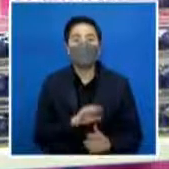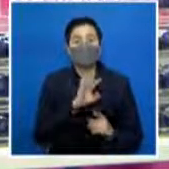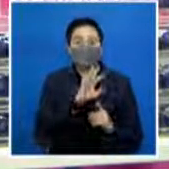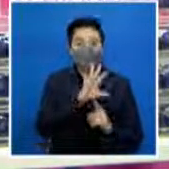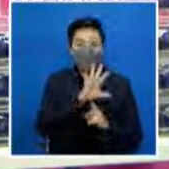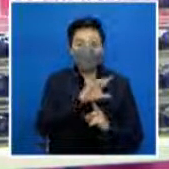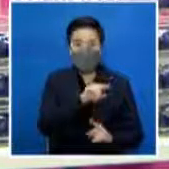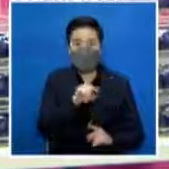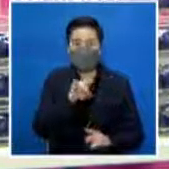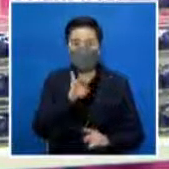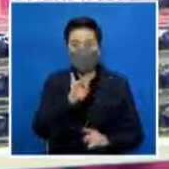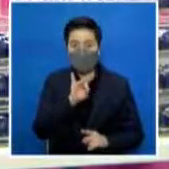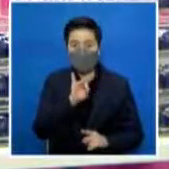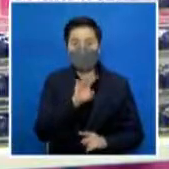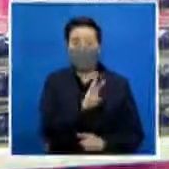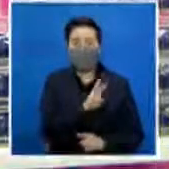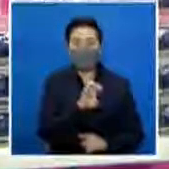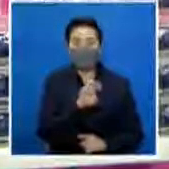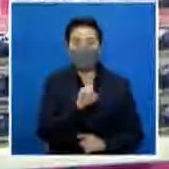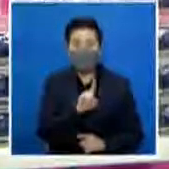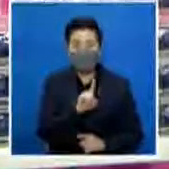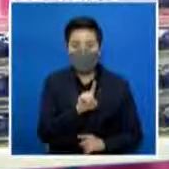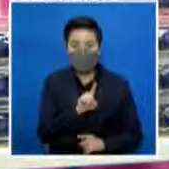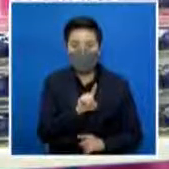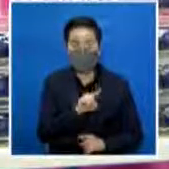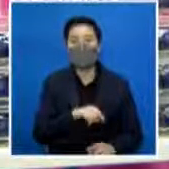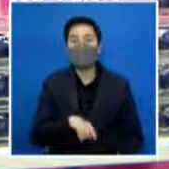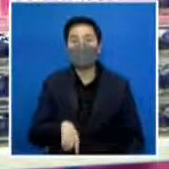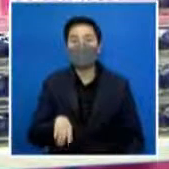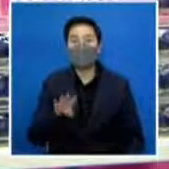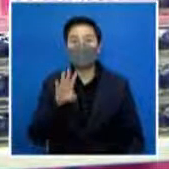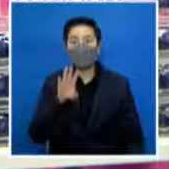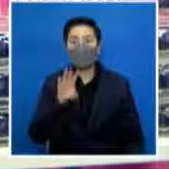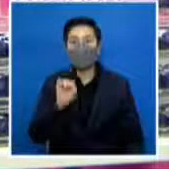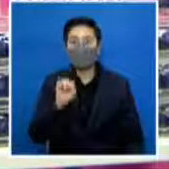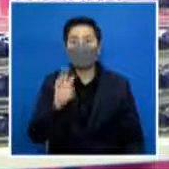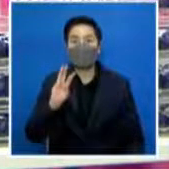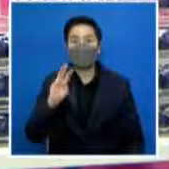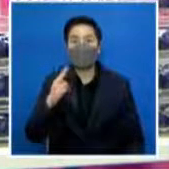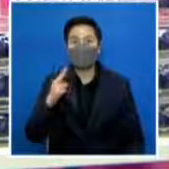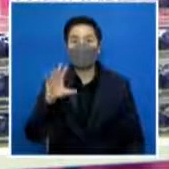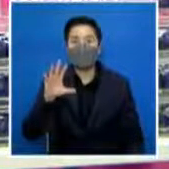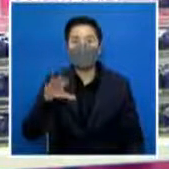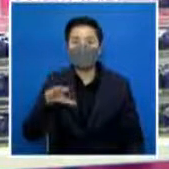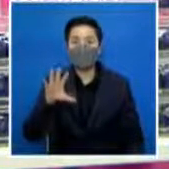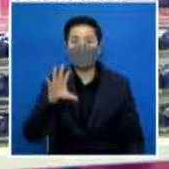5ถึงงวดที่8และงวดที่601จำนวน